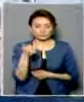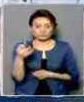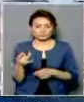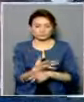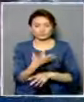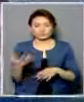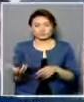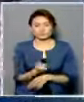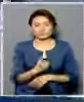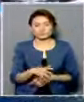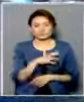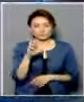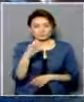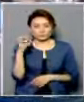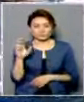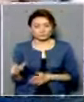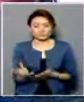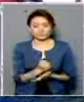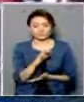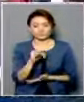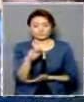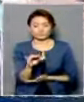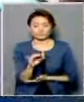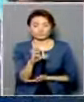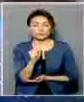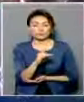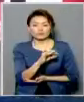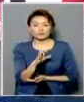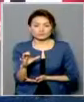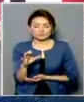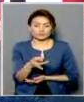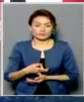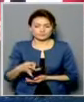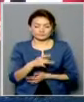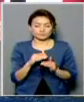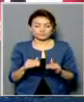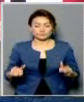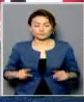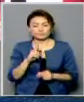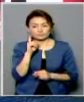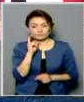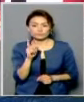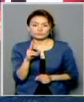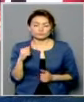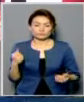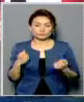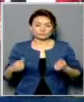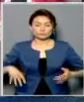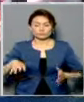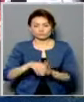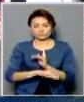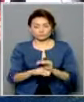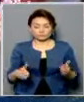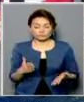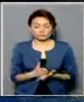алғашқы рет жүлделі атанды. Қола жүлде еншілеген исатайлық Барыс командасы аудандық балалар жасөспірімдер дене шынықтыру клубының